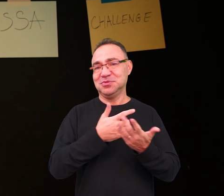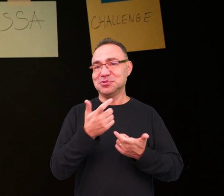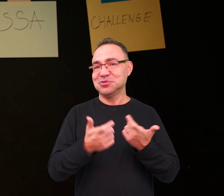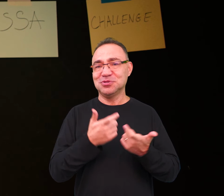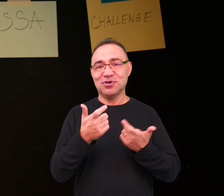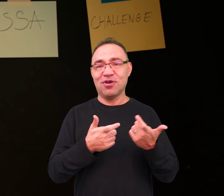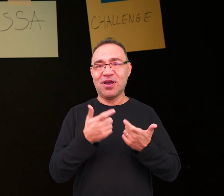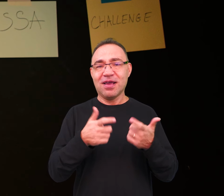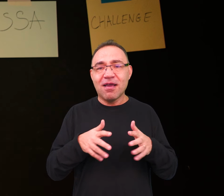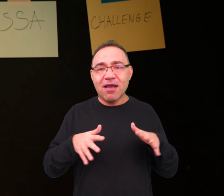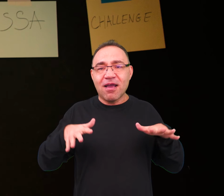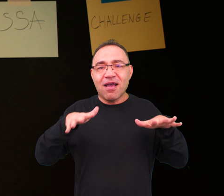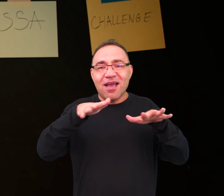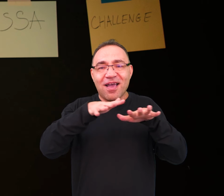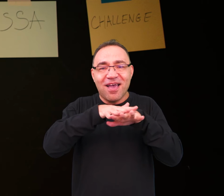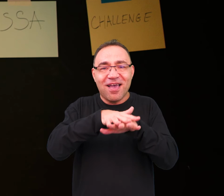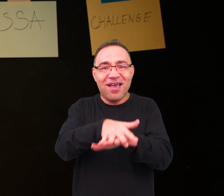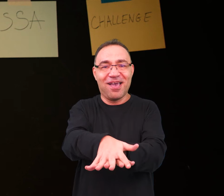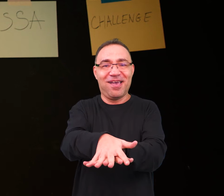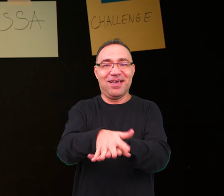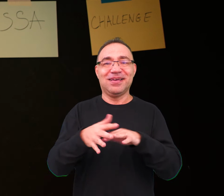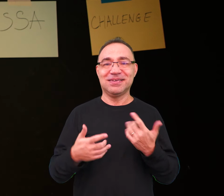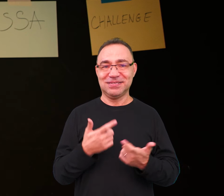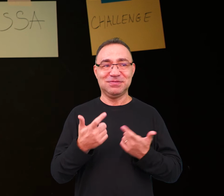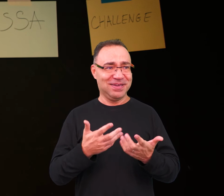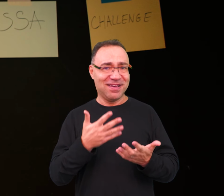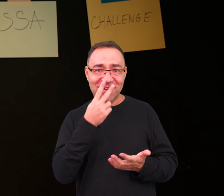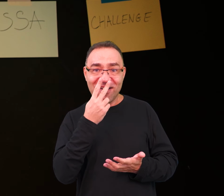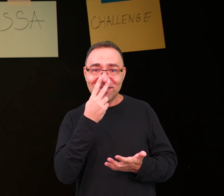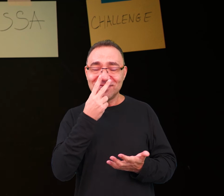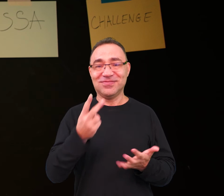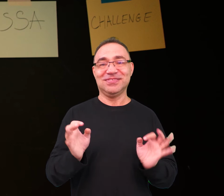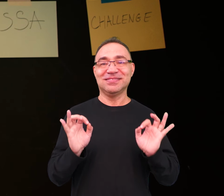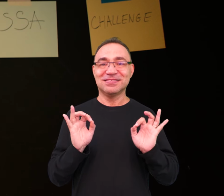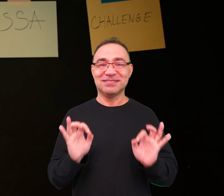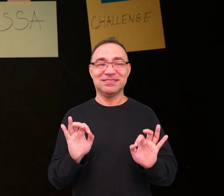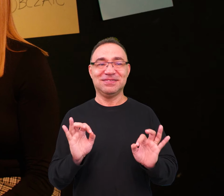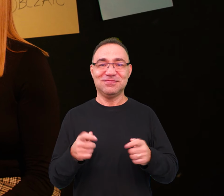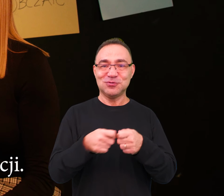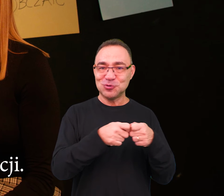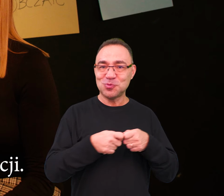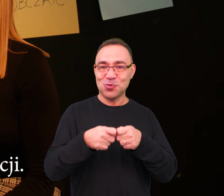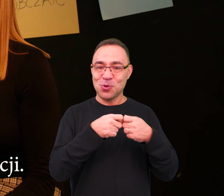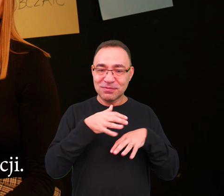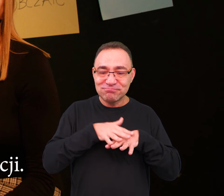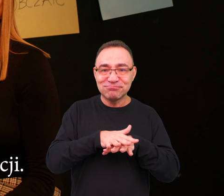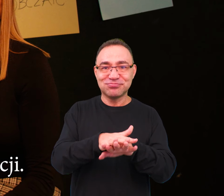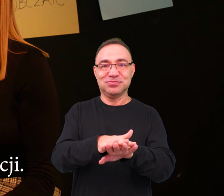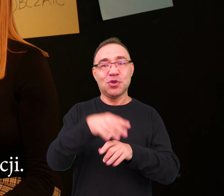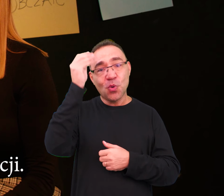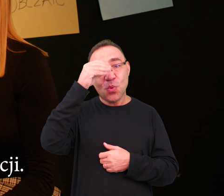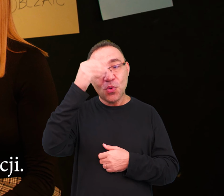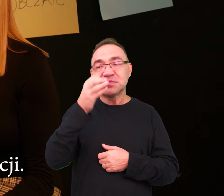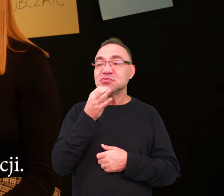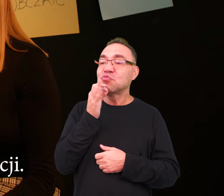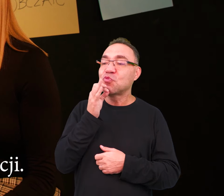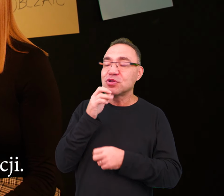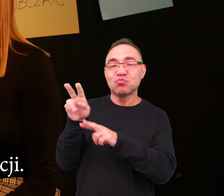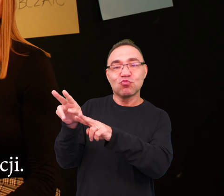to się złączyło, to gdzieś złapało taki gdzieś wspólny środek. Uczymy się od młodzieży właśnie